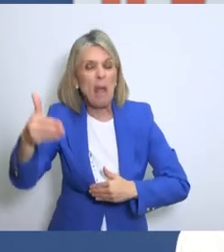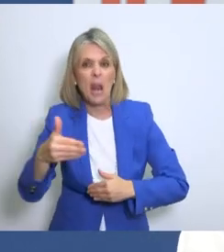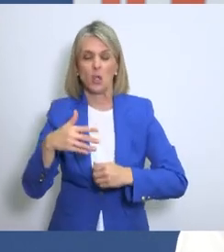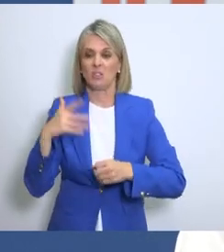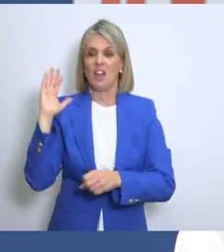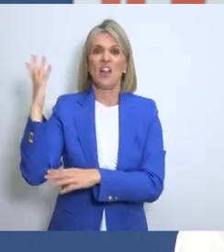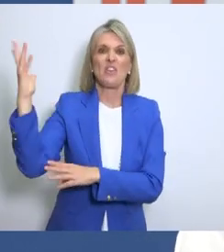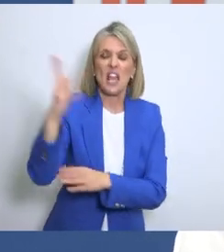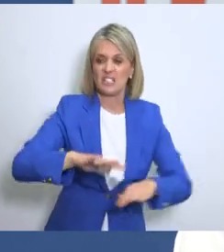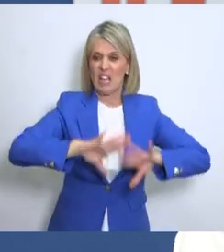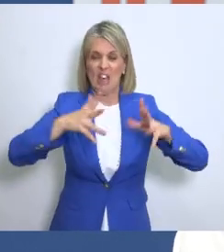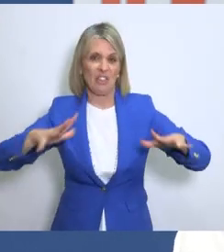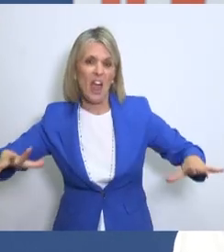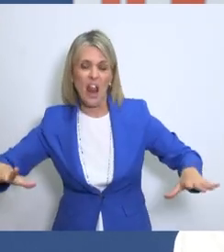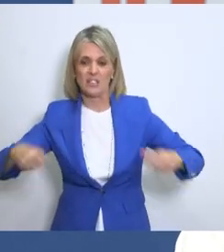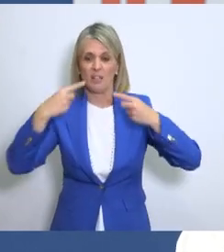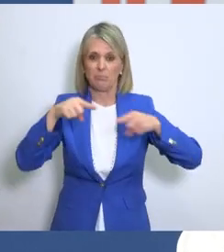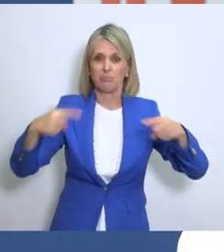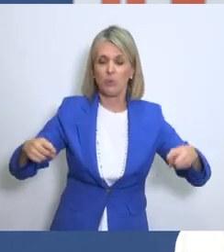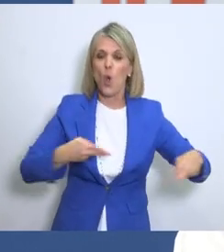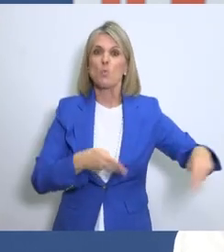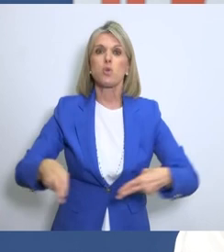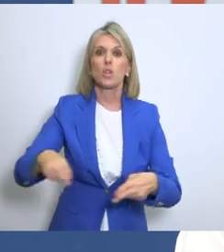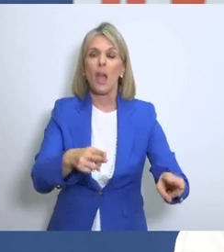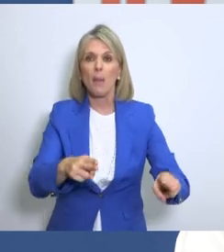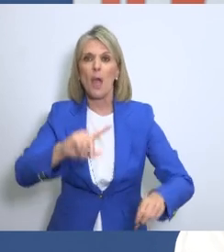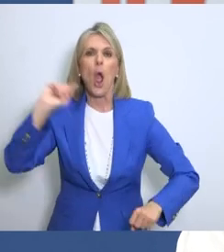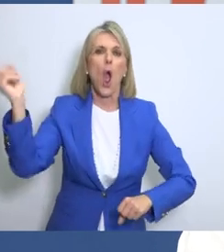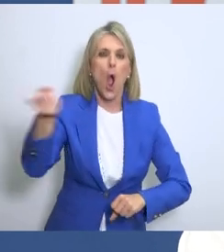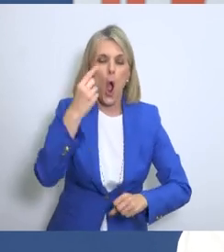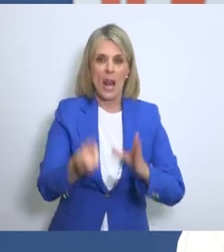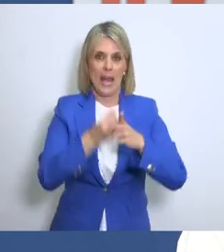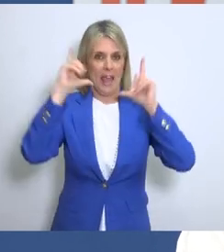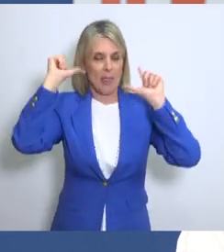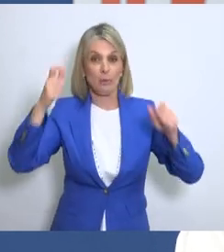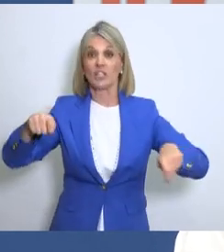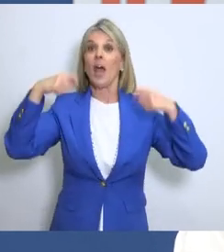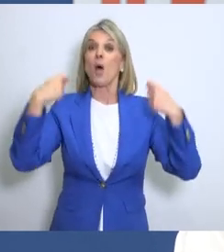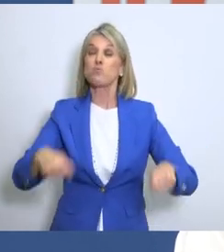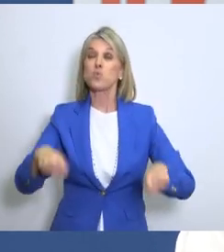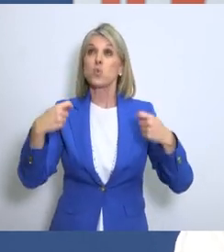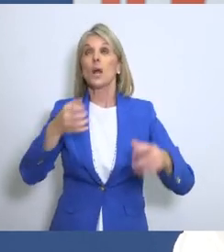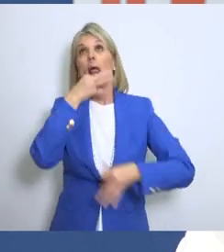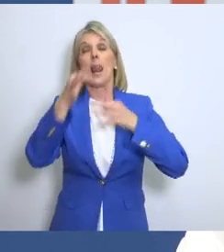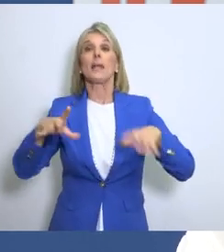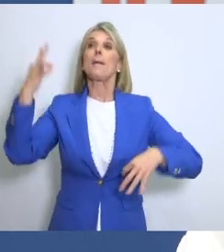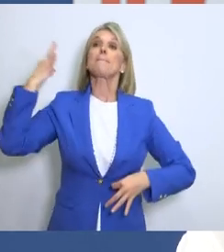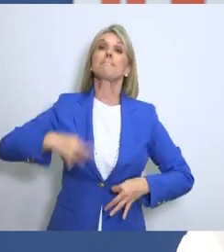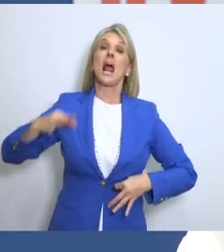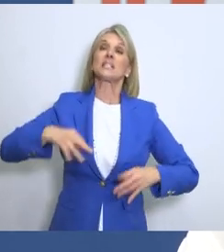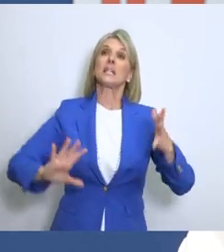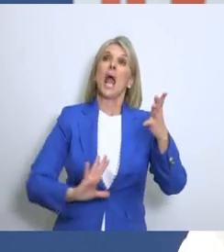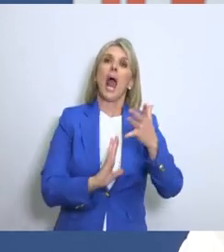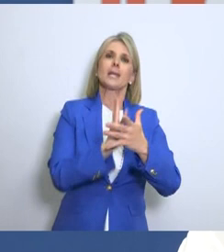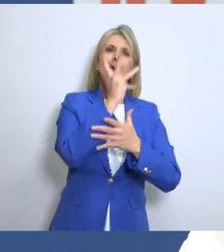εδώ πάλι Νέα Δημοκρατία, ΣΥΡΙΖΑ, όλοι οι πλούσιοι μιλάνε για δήθεν πράσινη ανάπτυξη. Αυτό που εννοούν